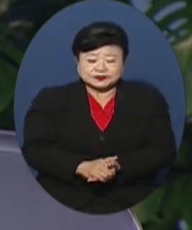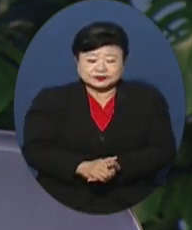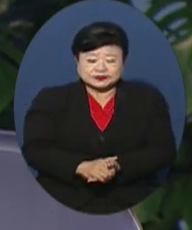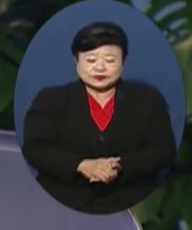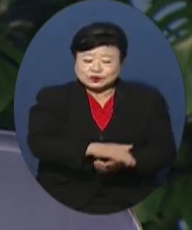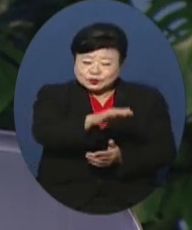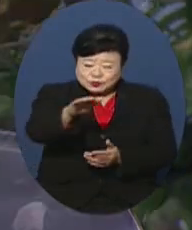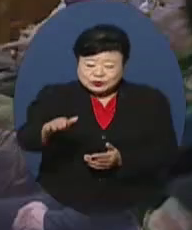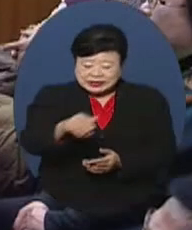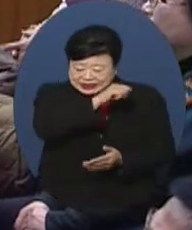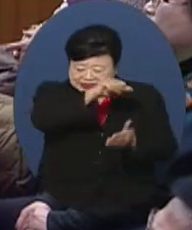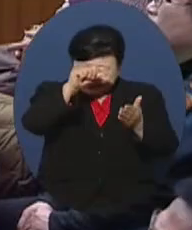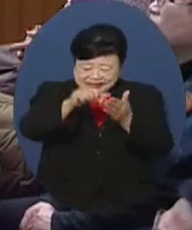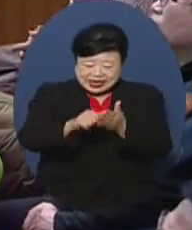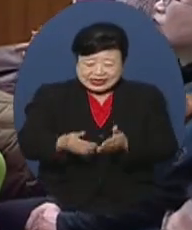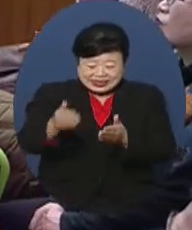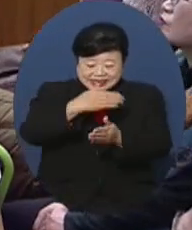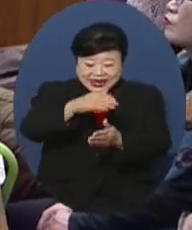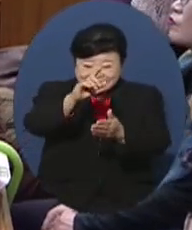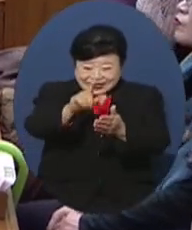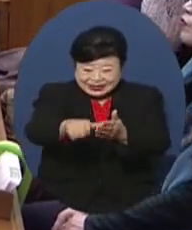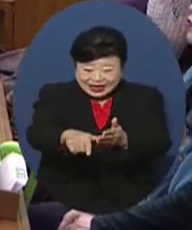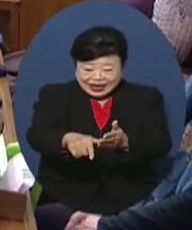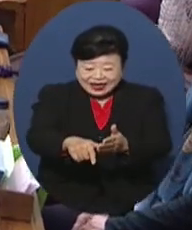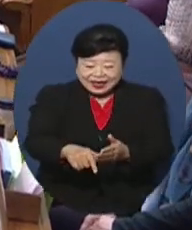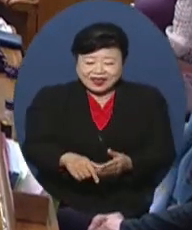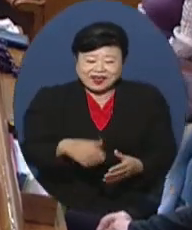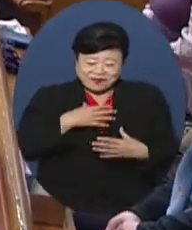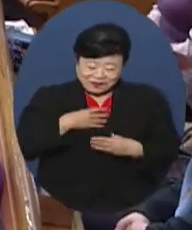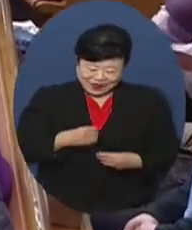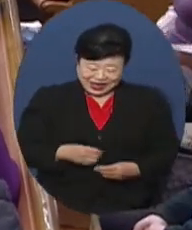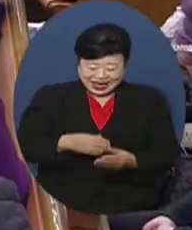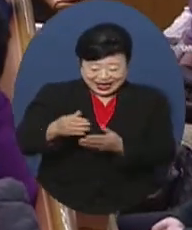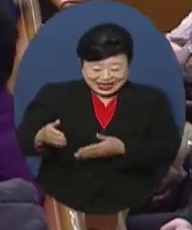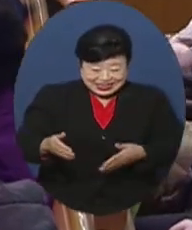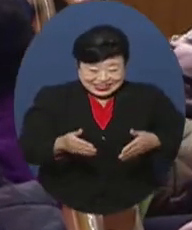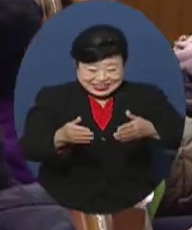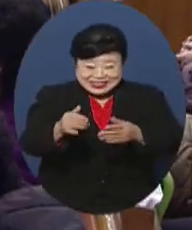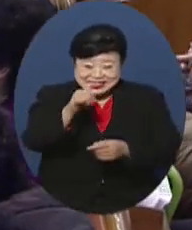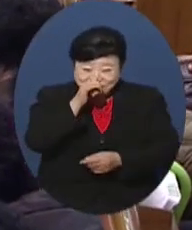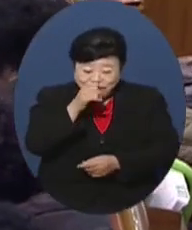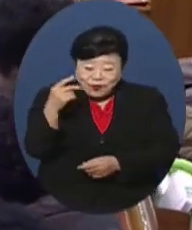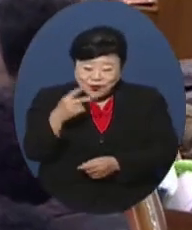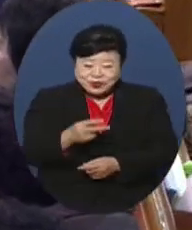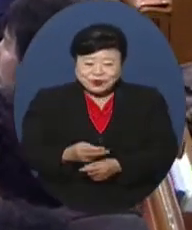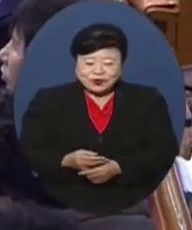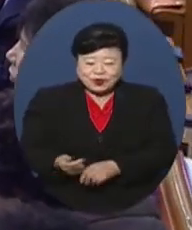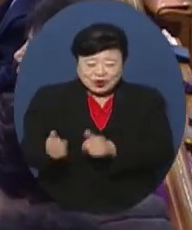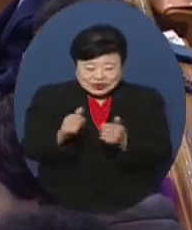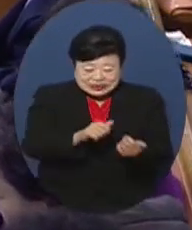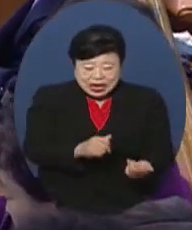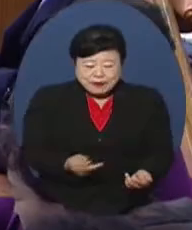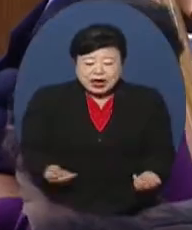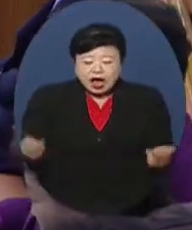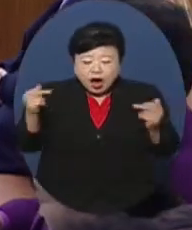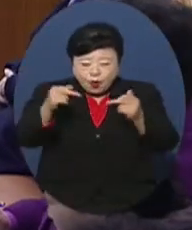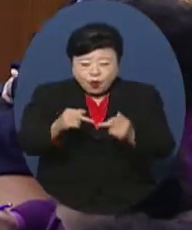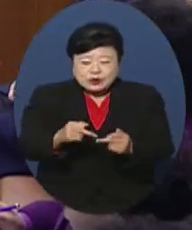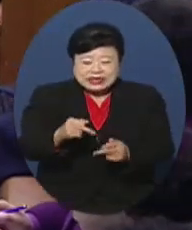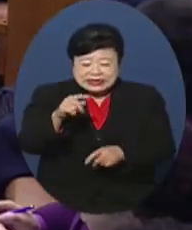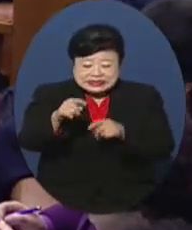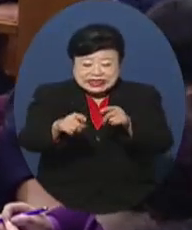우리도 인생의 길을 가다 보면 평탄한 길을 지날 때가 있고 사망의 골짜기를 지날